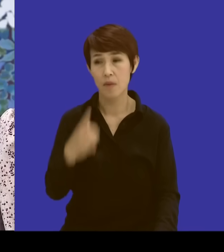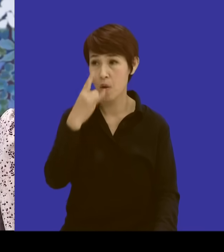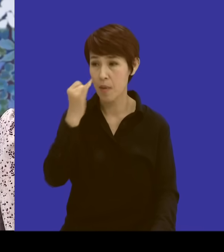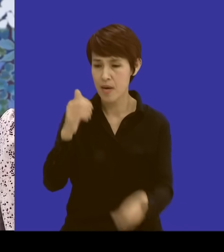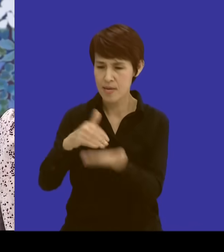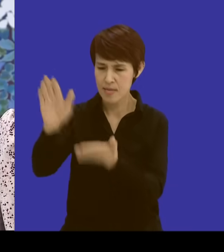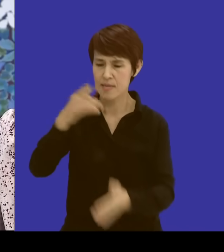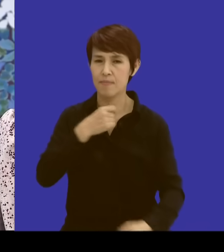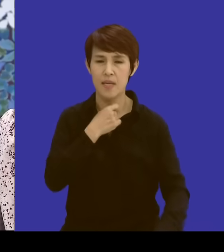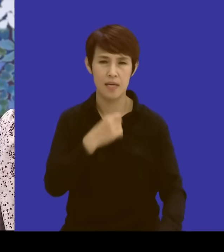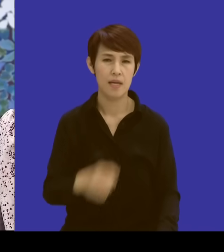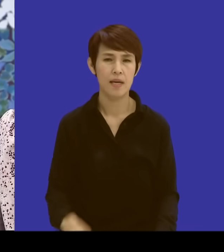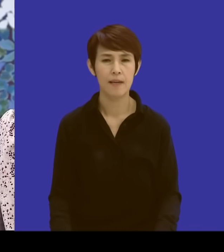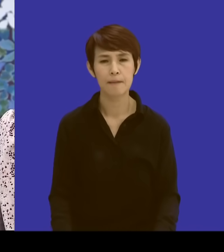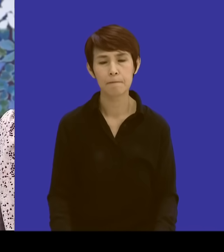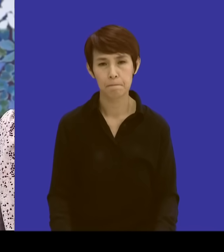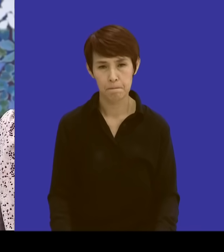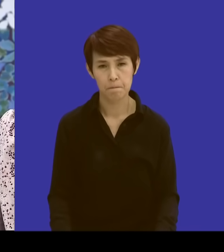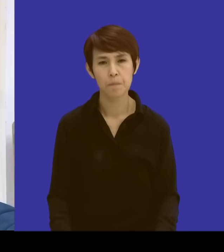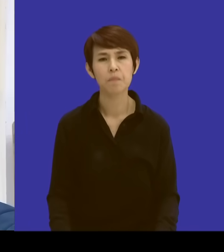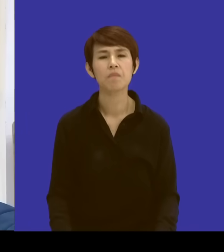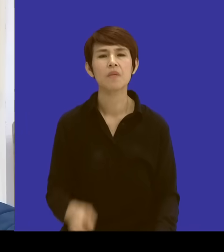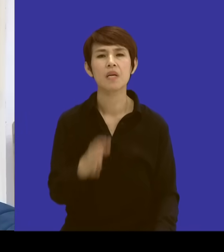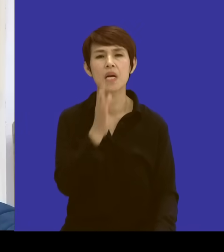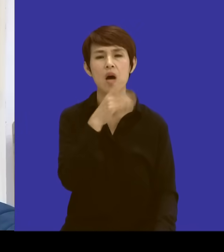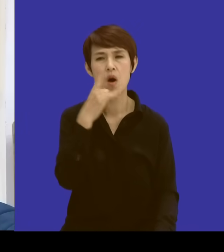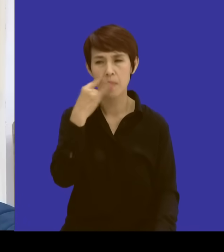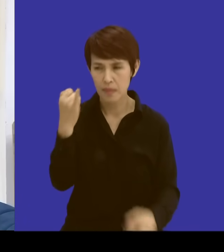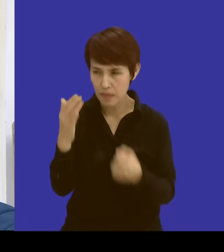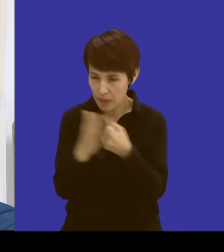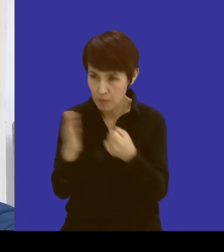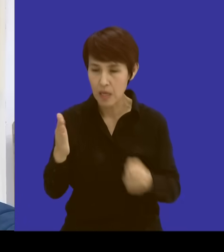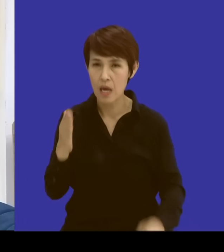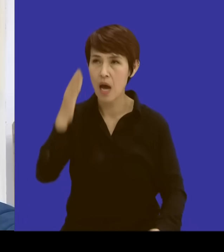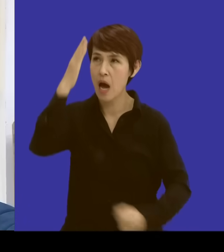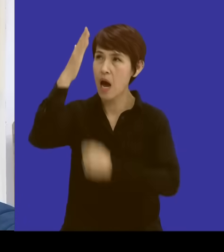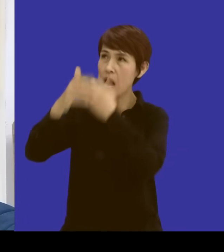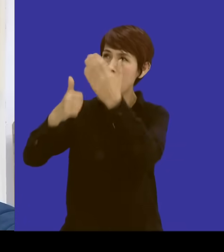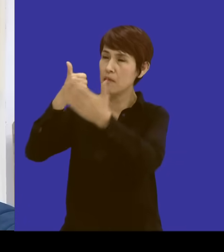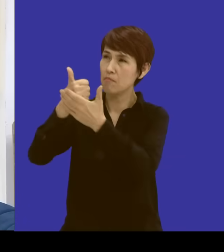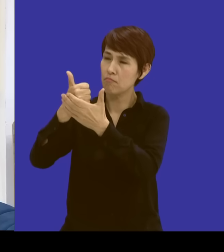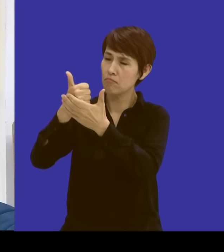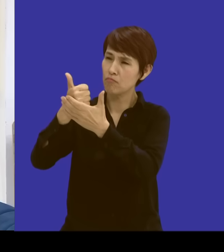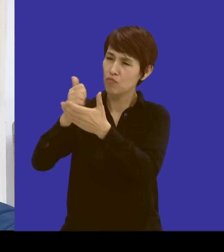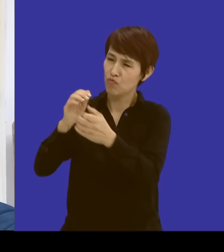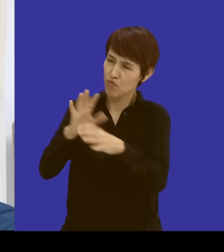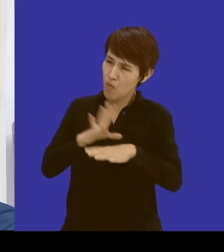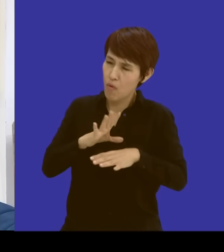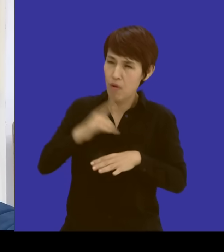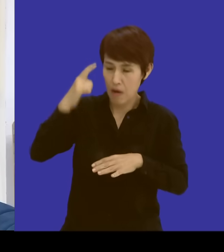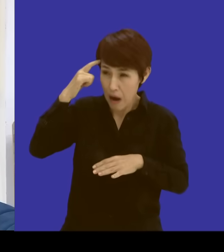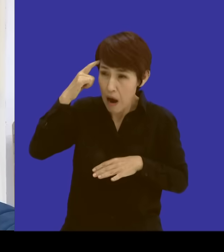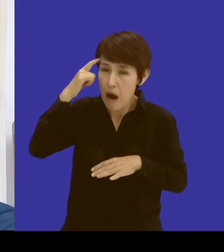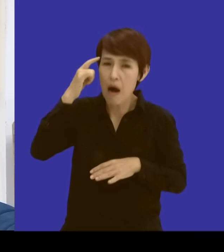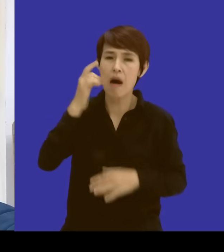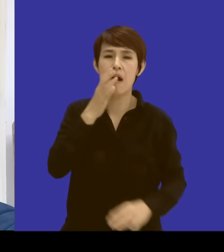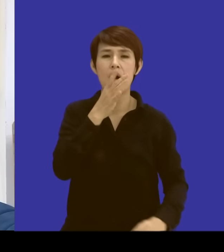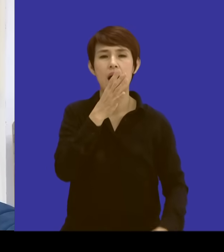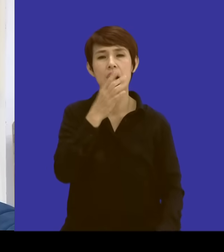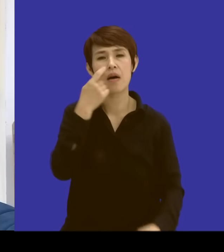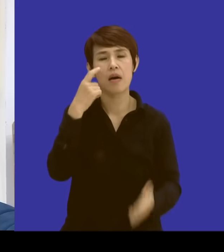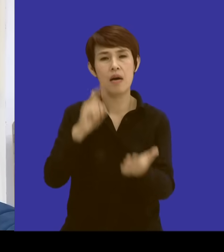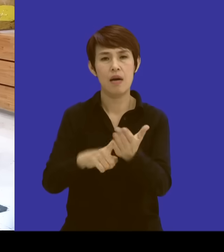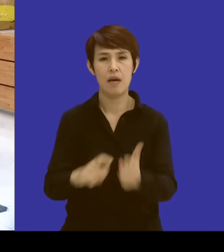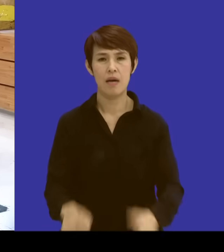싶더라고요. 예, 그랬구나. 그 깨달음이 이제 어머니의 그 말 속에서